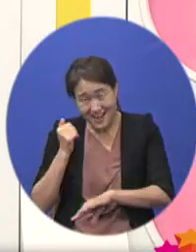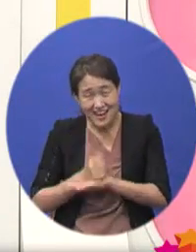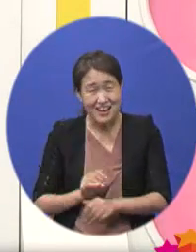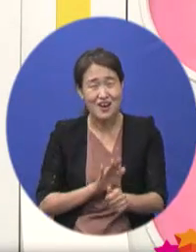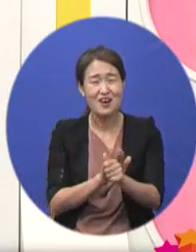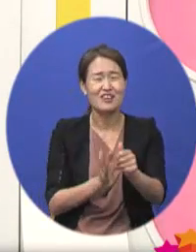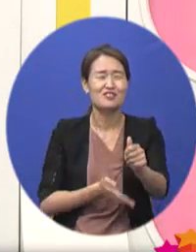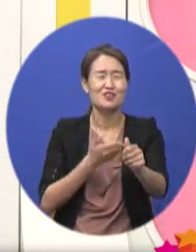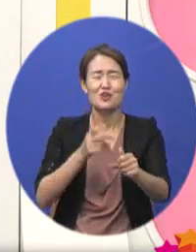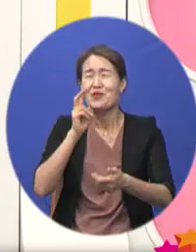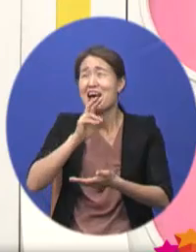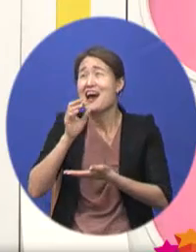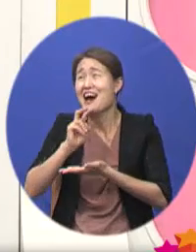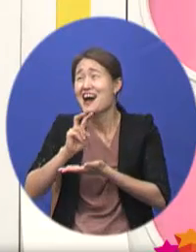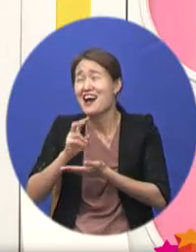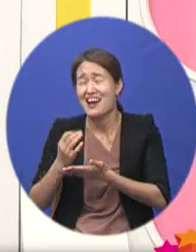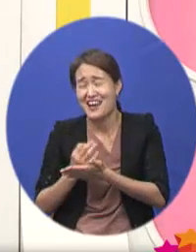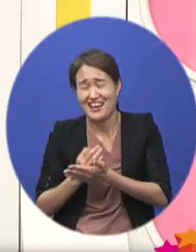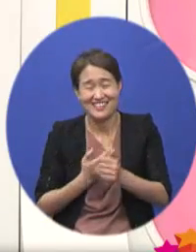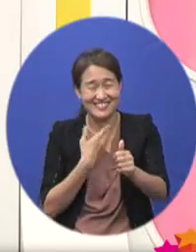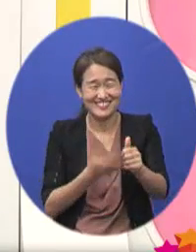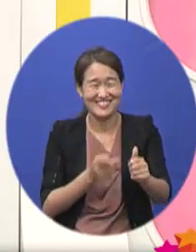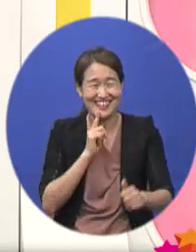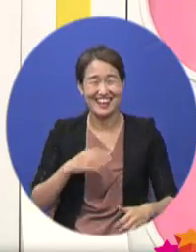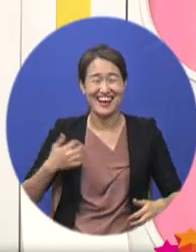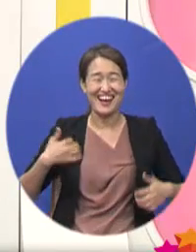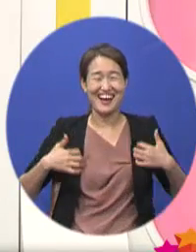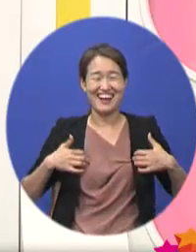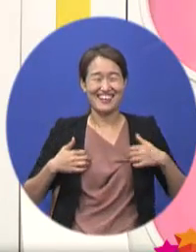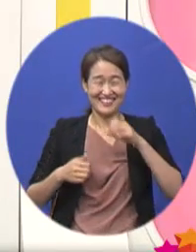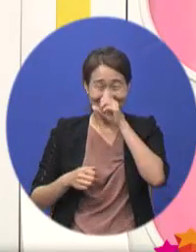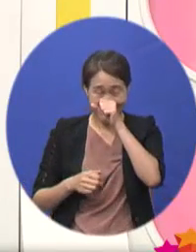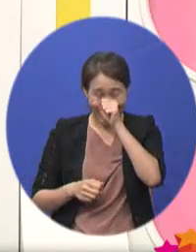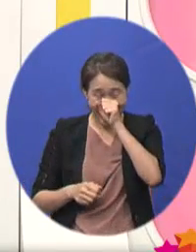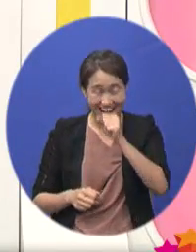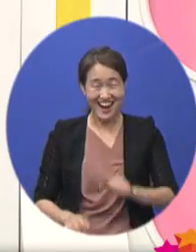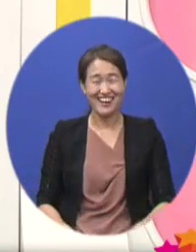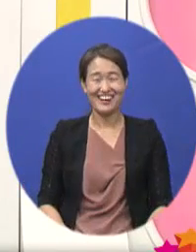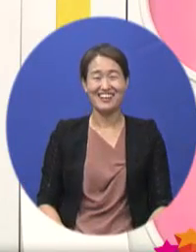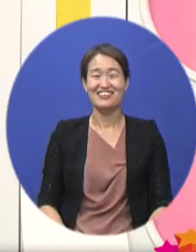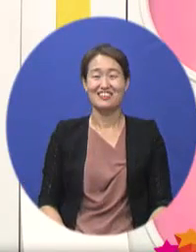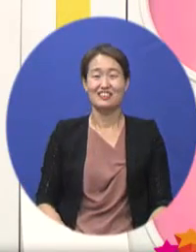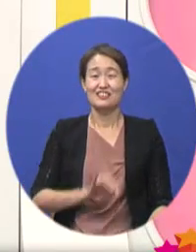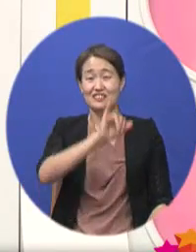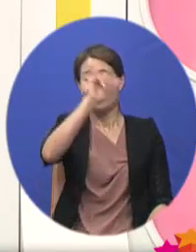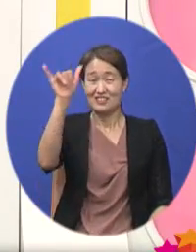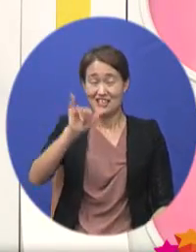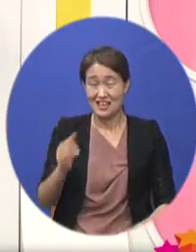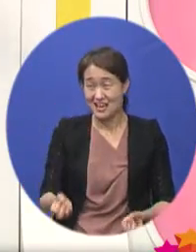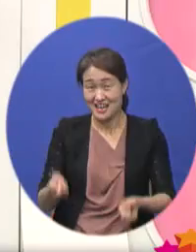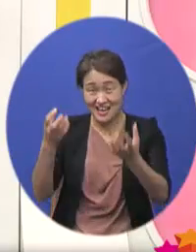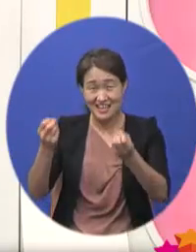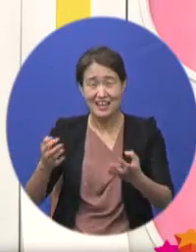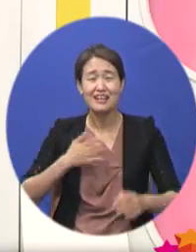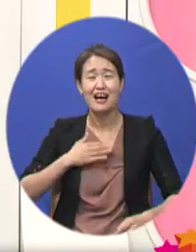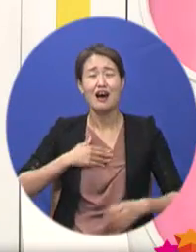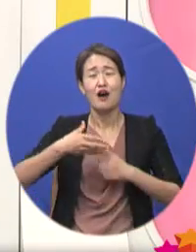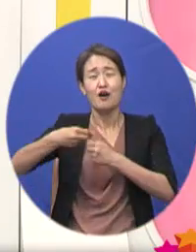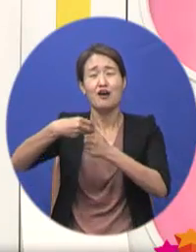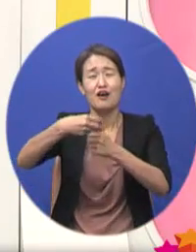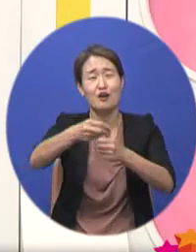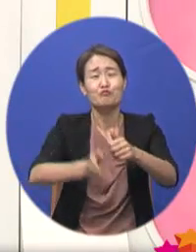돈 벌어가지고 노래 불러서 네 기분이라도 좋아지는데 네. 네, 네 너무 좋습니다. 아, 네 그러니까 전국에서 행사하신 분들 저 좀